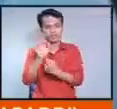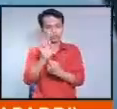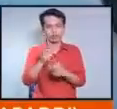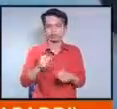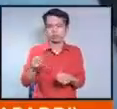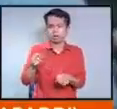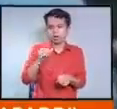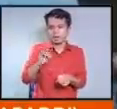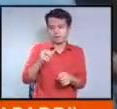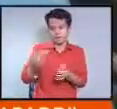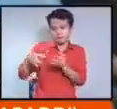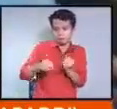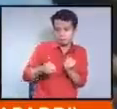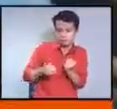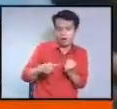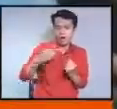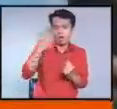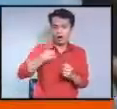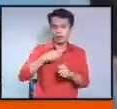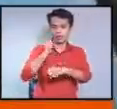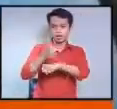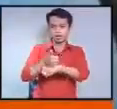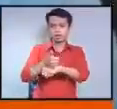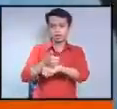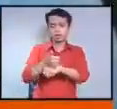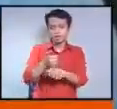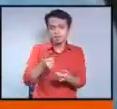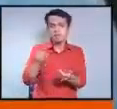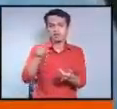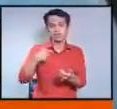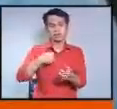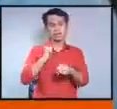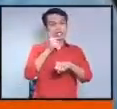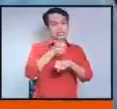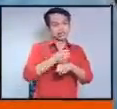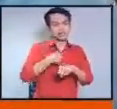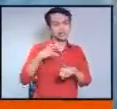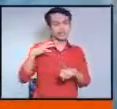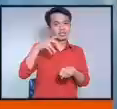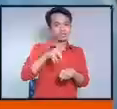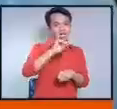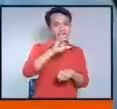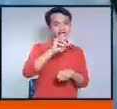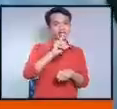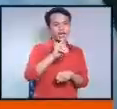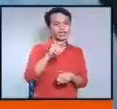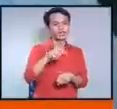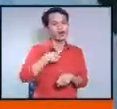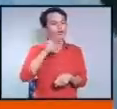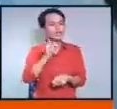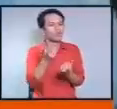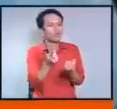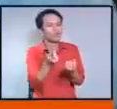silang tiwala. Bakit nila ako dinesignate? Kasi dinesignate nila ako as co-chair ng ICAD. Isa sa mga kailangan kong